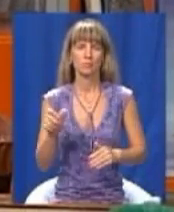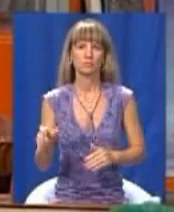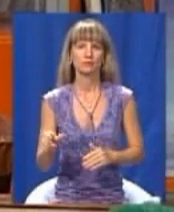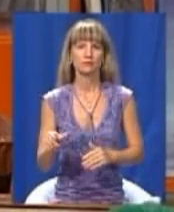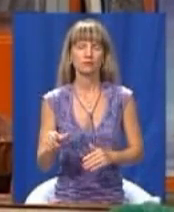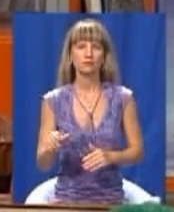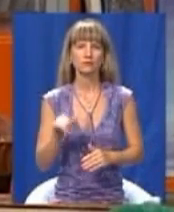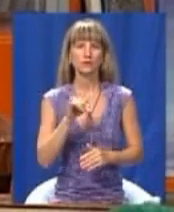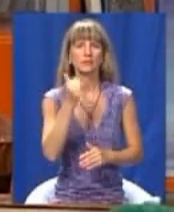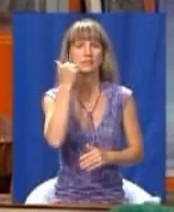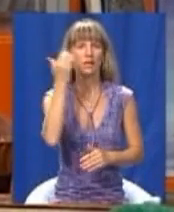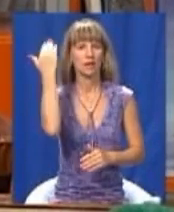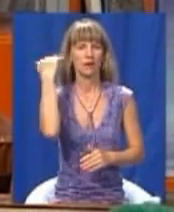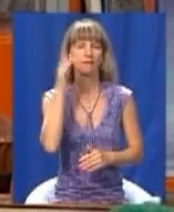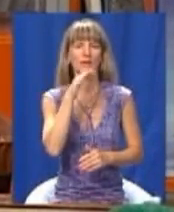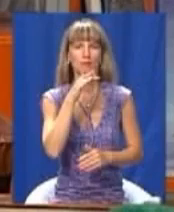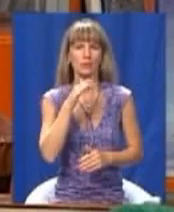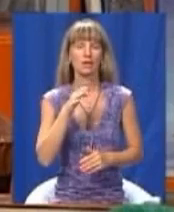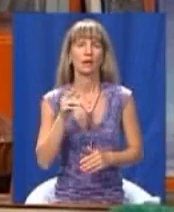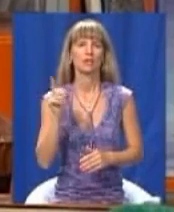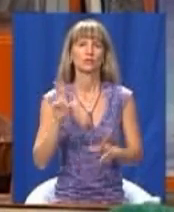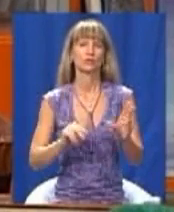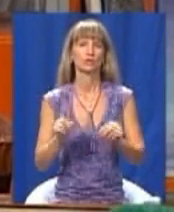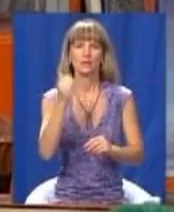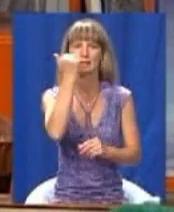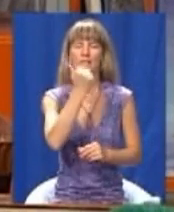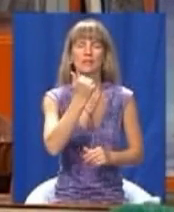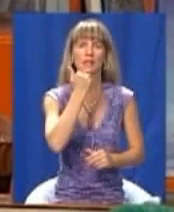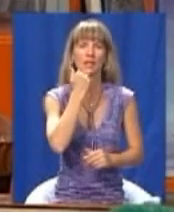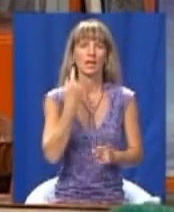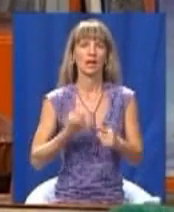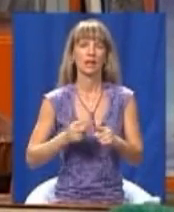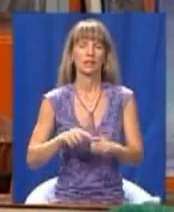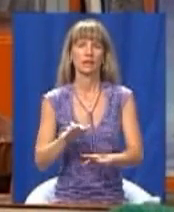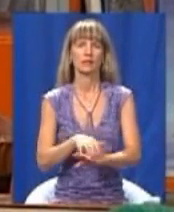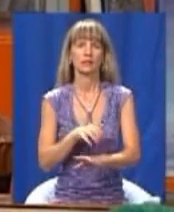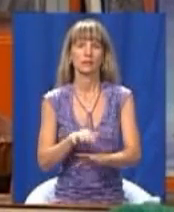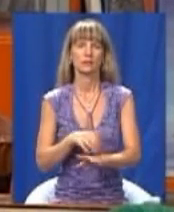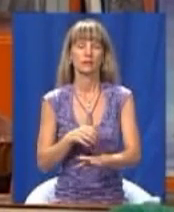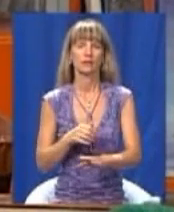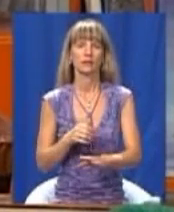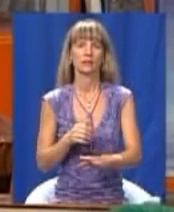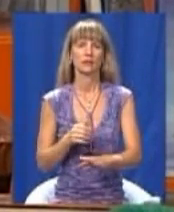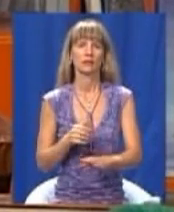у старі часи, бо вони вважали, що завдяки цій